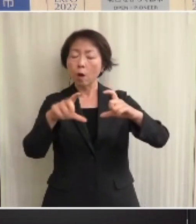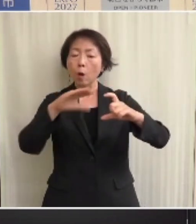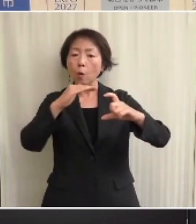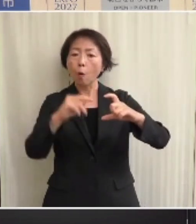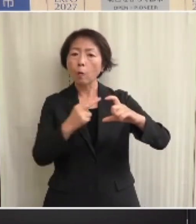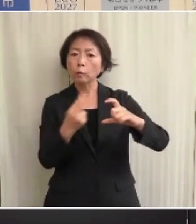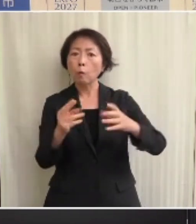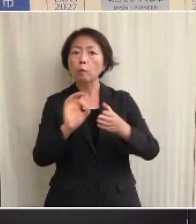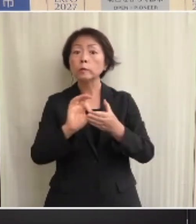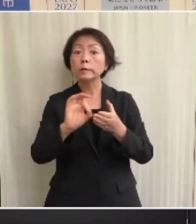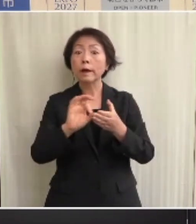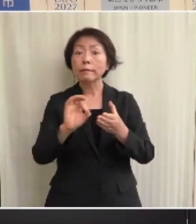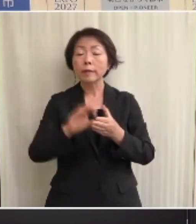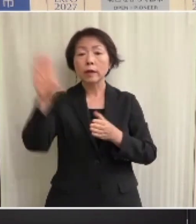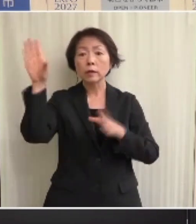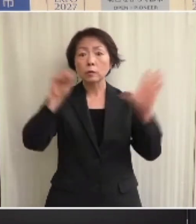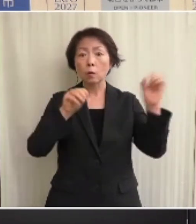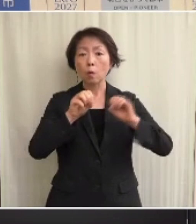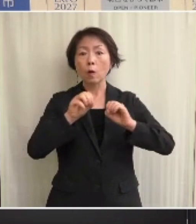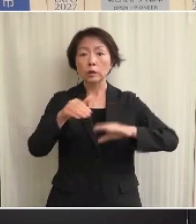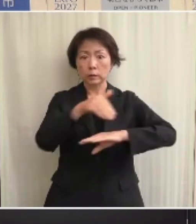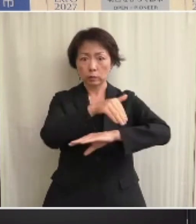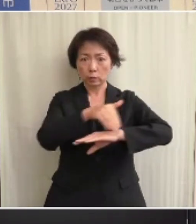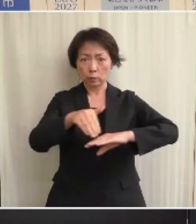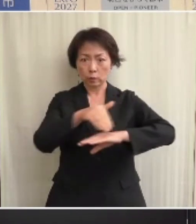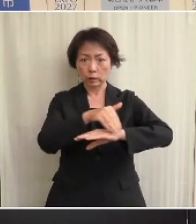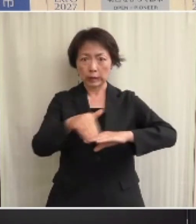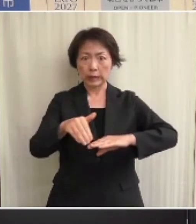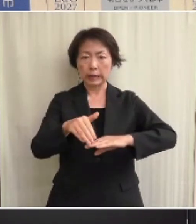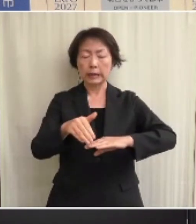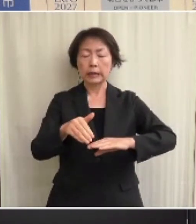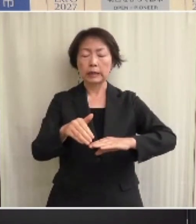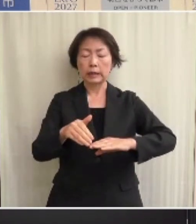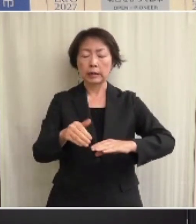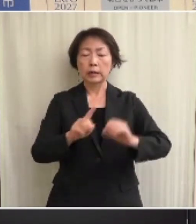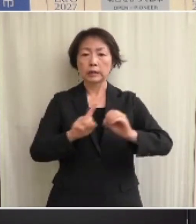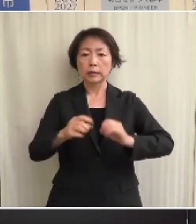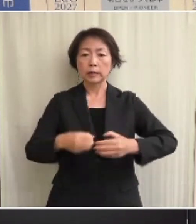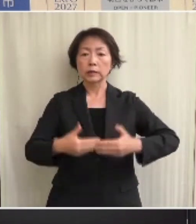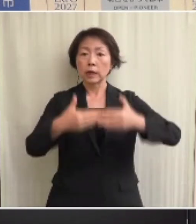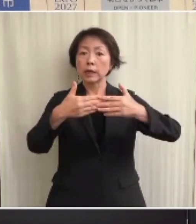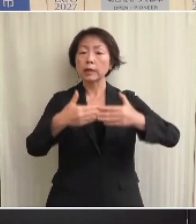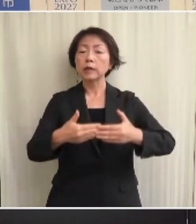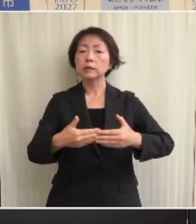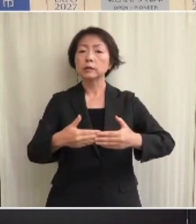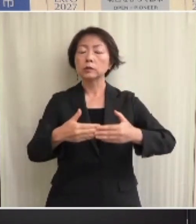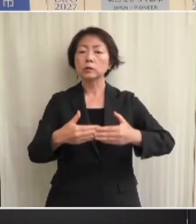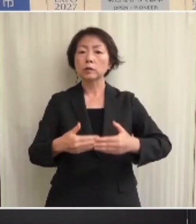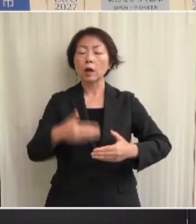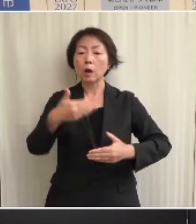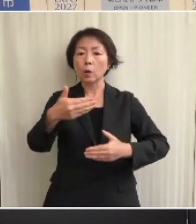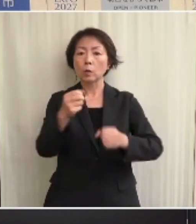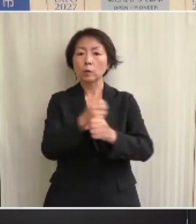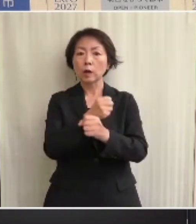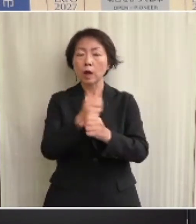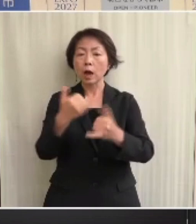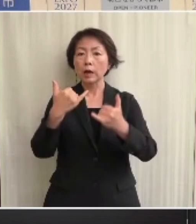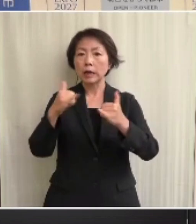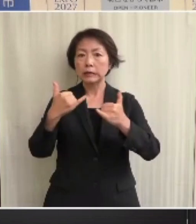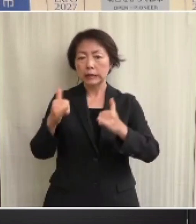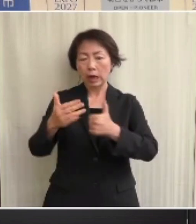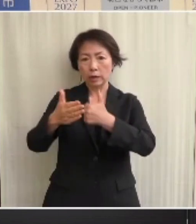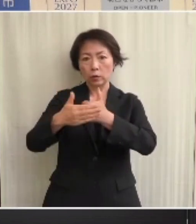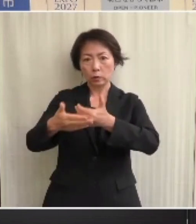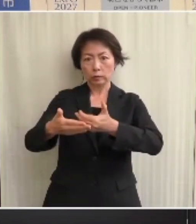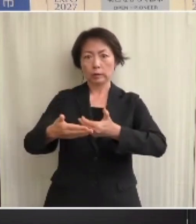情報発信を行いたいと考えております。サイネージに関しては9つの事業者様にご協力をい